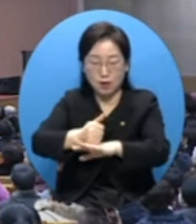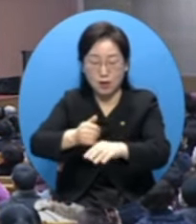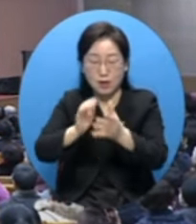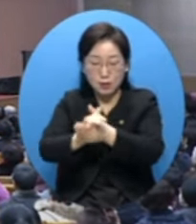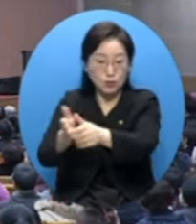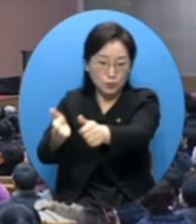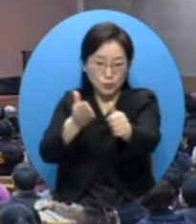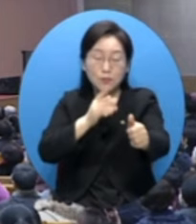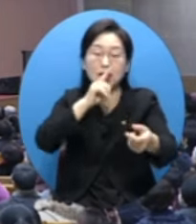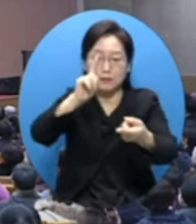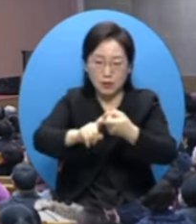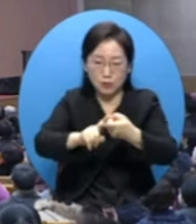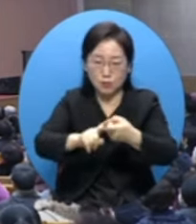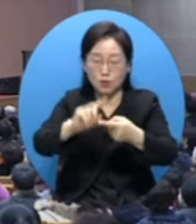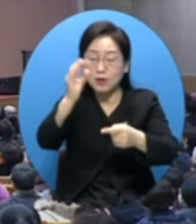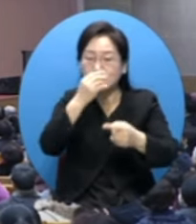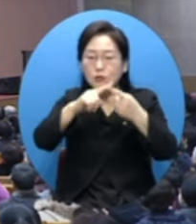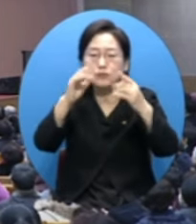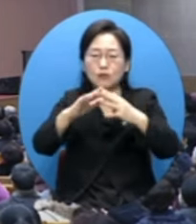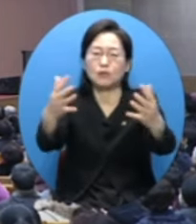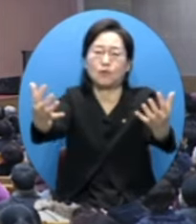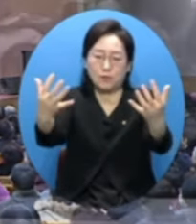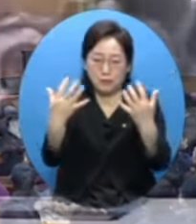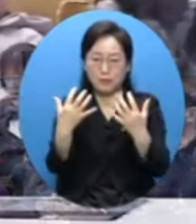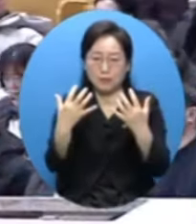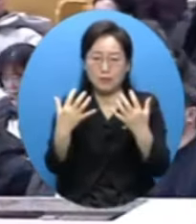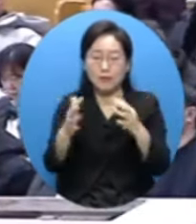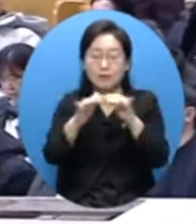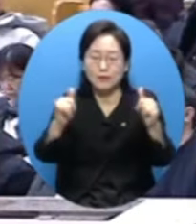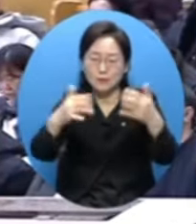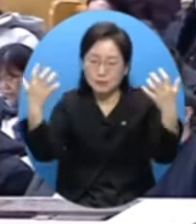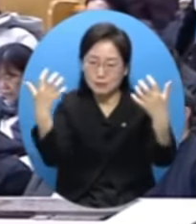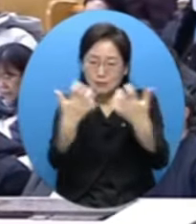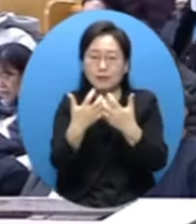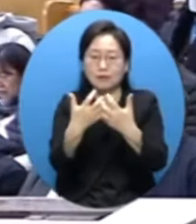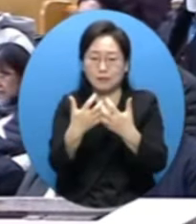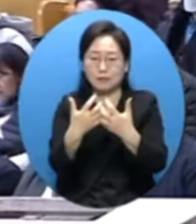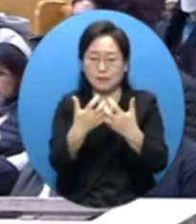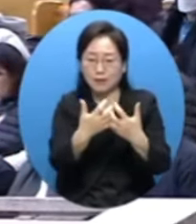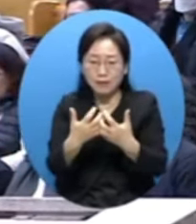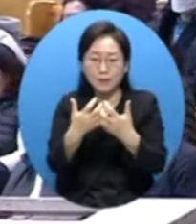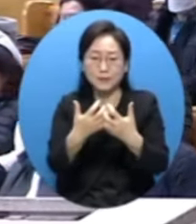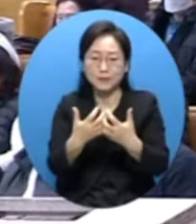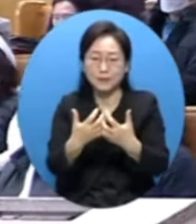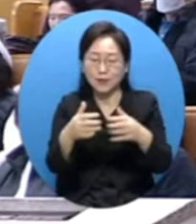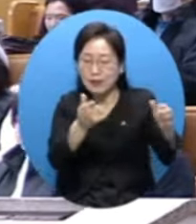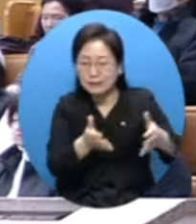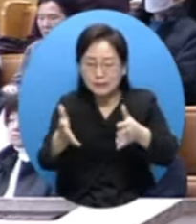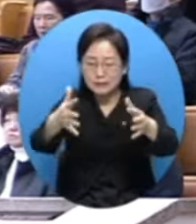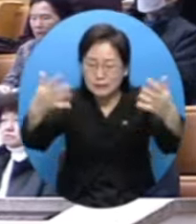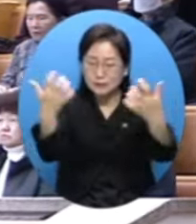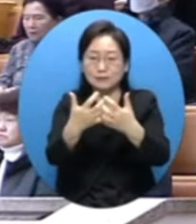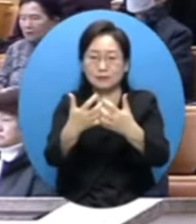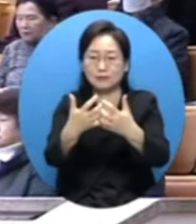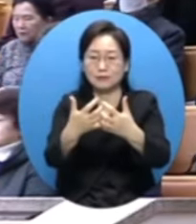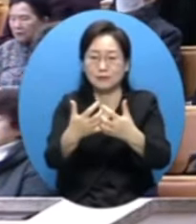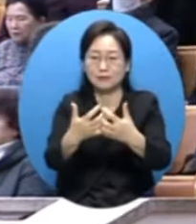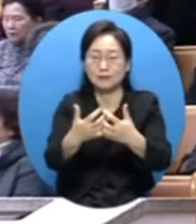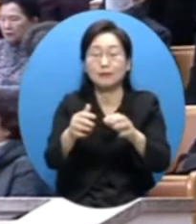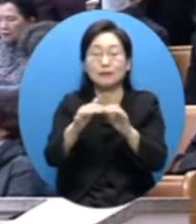성전에 모여들었습니다. 이 성전에 사람들이 차고넘쳐 온 거리를 가득 채웠습니다.